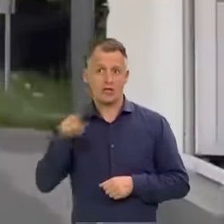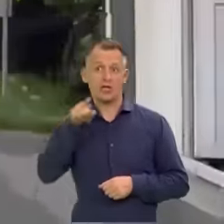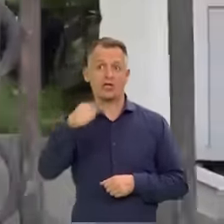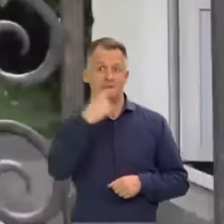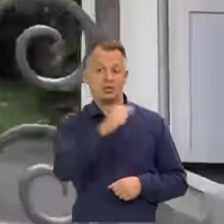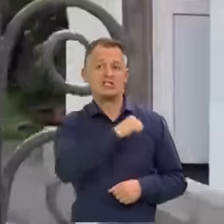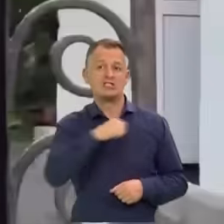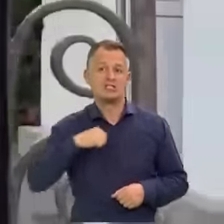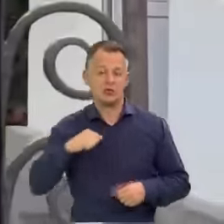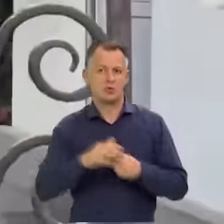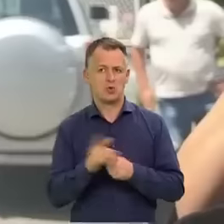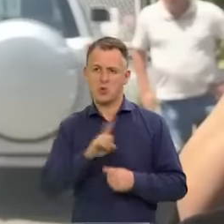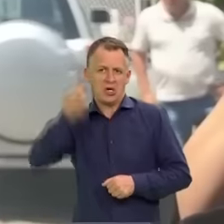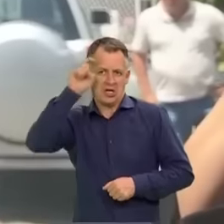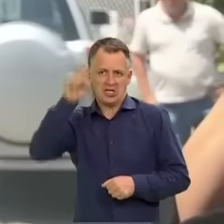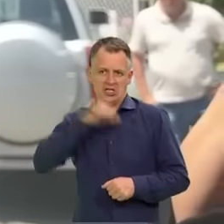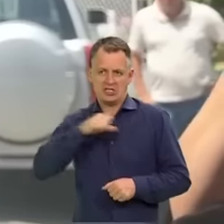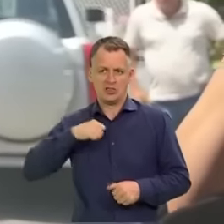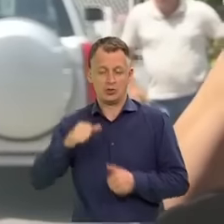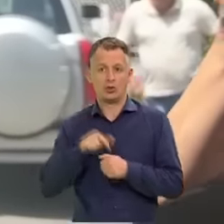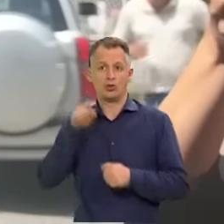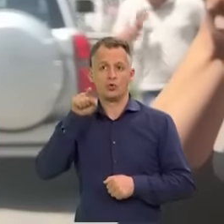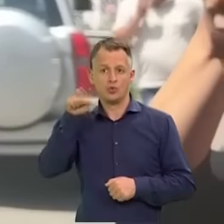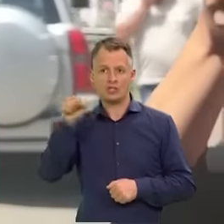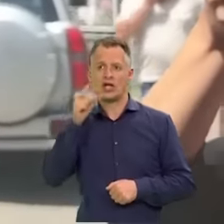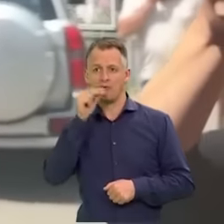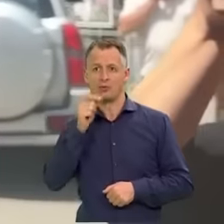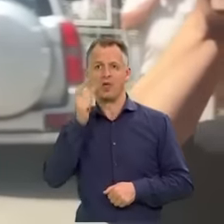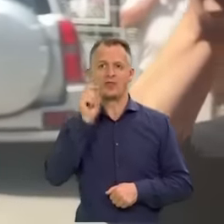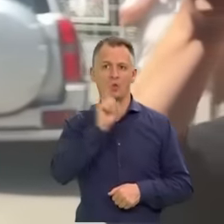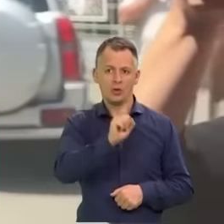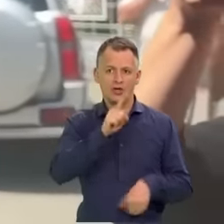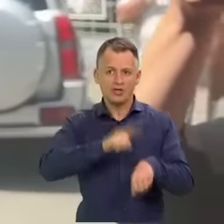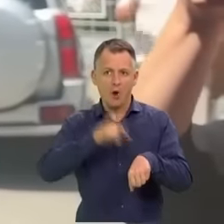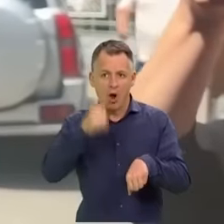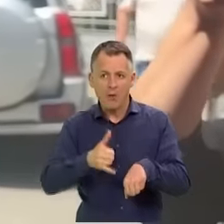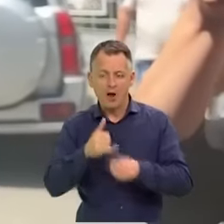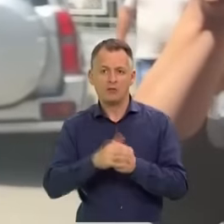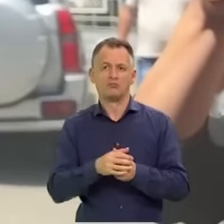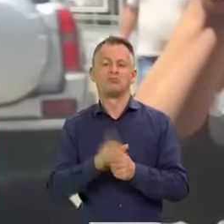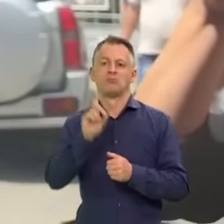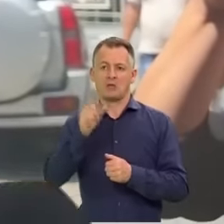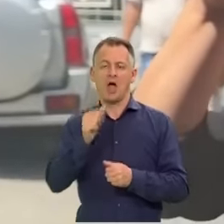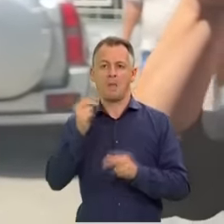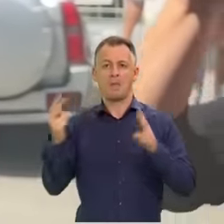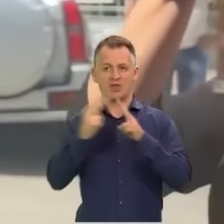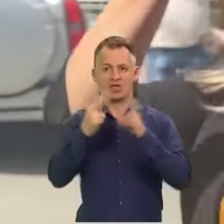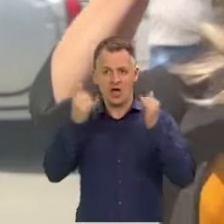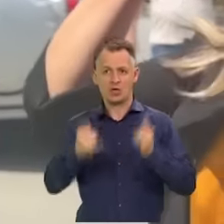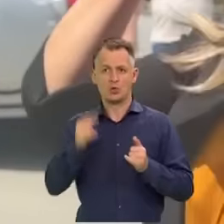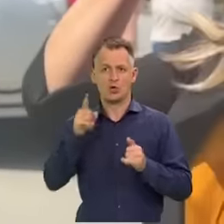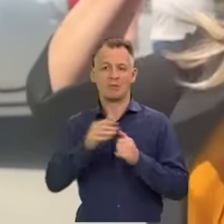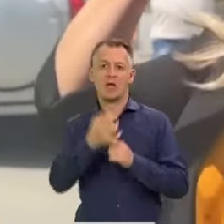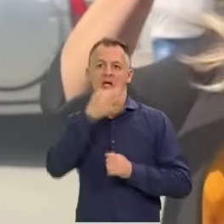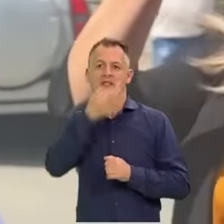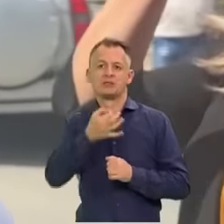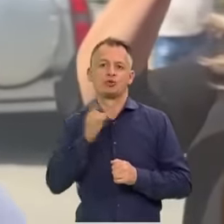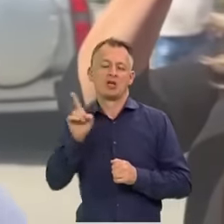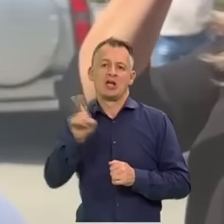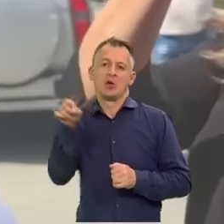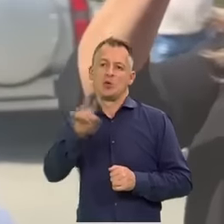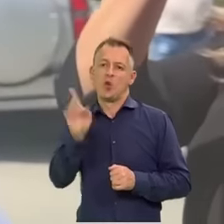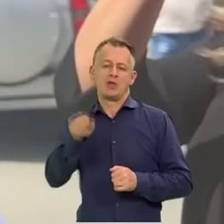Cred în continuare că nu a fost singur. Ați vorbit cu tatăl său între timp? Am vorbit, da. M-am întâlnit și astăzi cu el. Ce v-a spus? A zis că el nu este de vină,